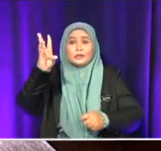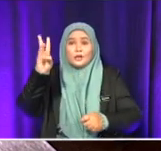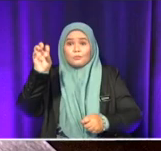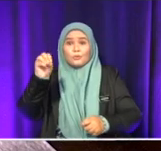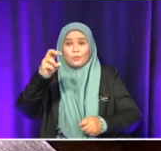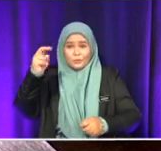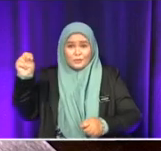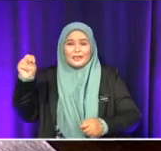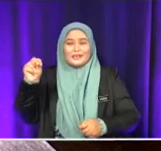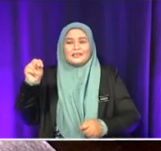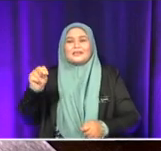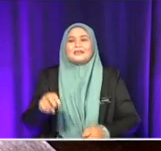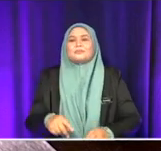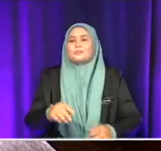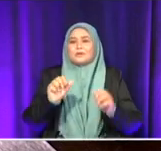juga